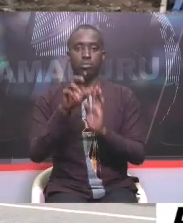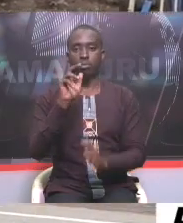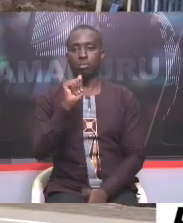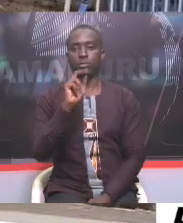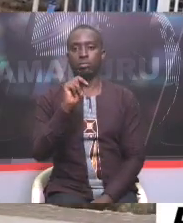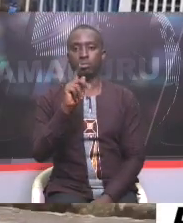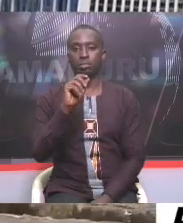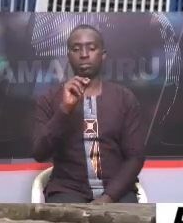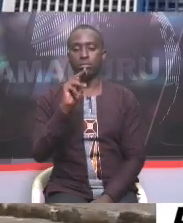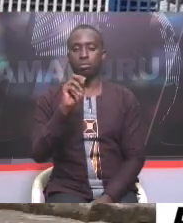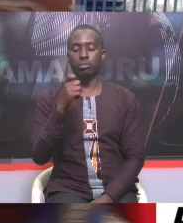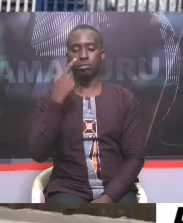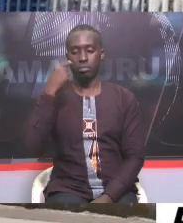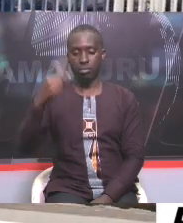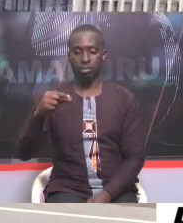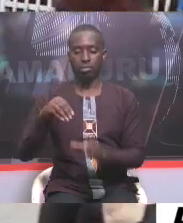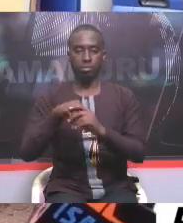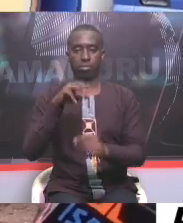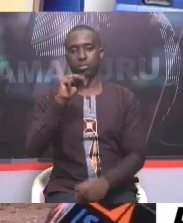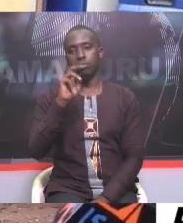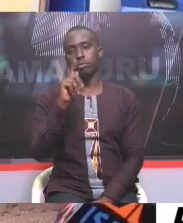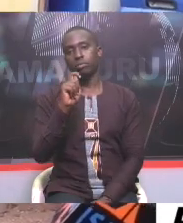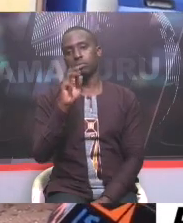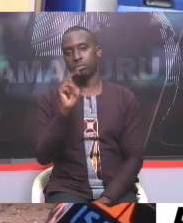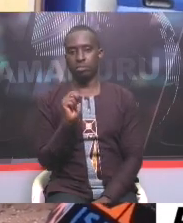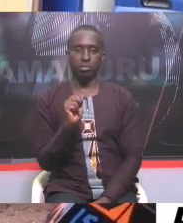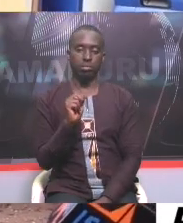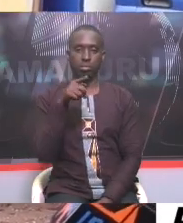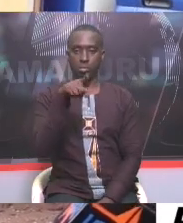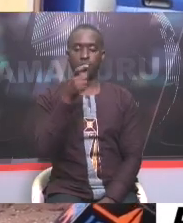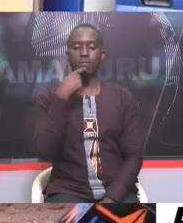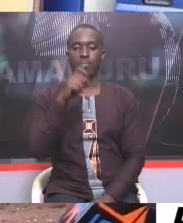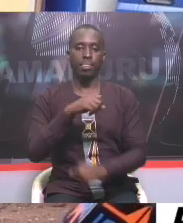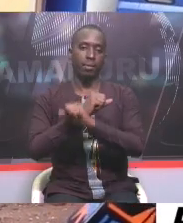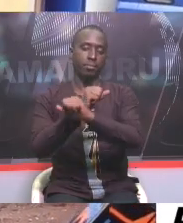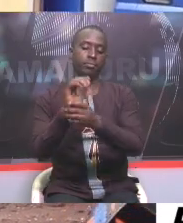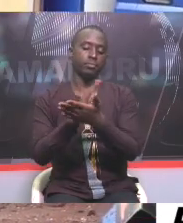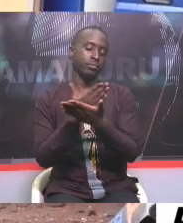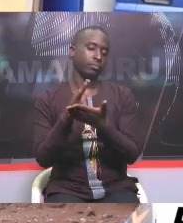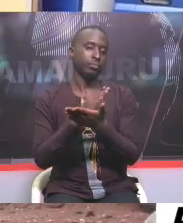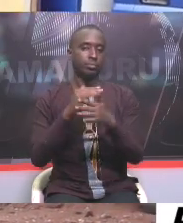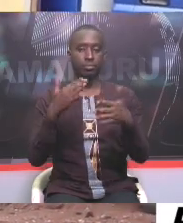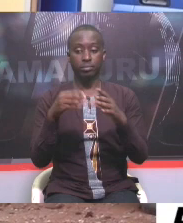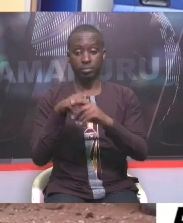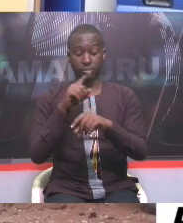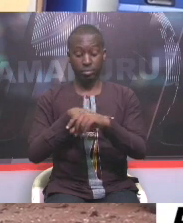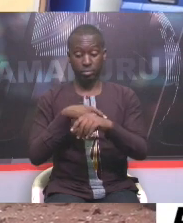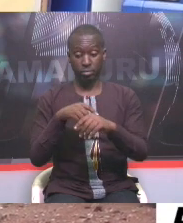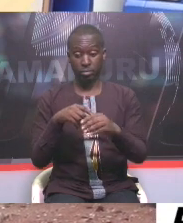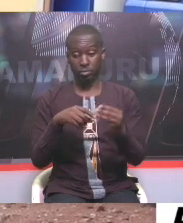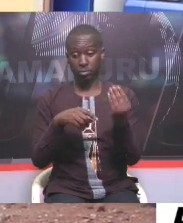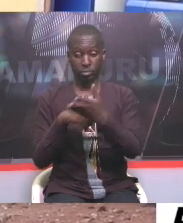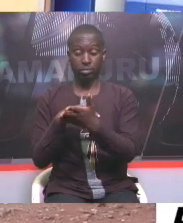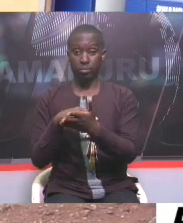Antoine ashinzwe ireme rya serivisi muri MTN ko bakwiriye kwirinda gusangiza cyangwa mu gihe uri kubikuza amafaranga cyangwa